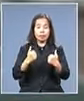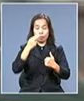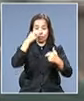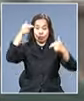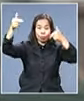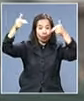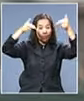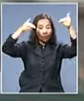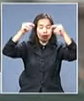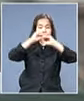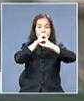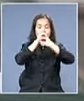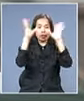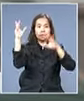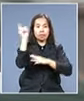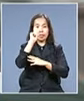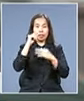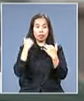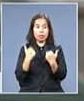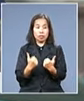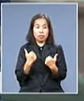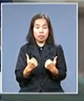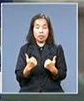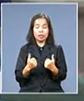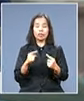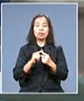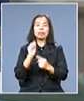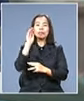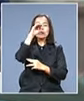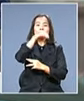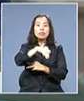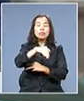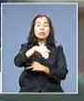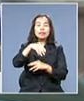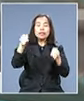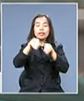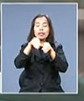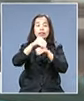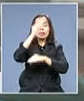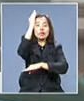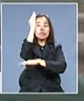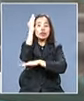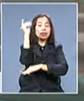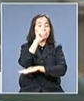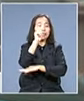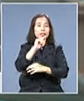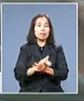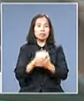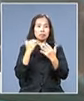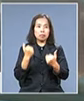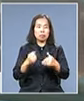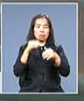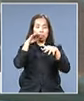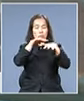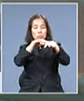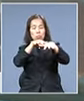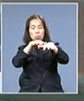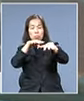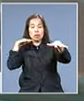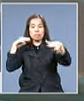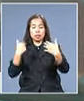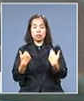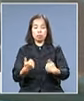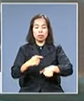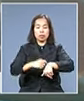จะได้เห็นชัดๆครับว่าตอนนี้ขณะนี้ยมราชนะครับบริเวณของถนนพิษณุโลกเป็นยังไงนะครับการจราจรค่อนข้างจะดูหนาตานะครับในช่วง11โมงนี้นะ